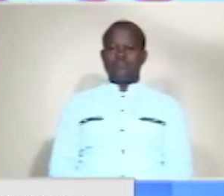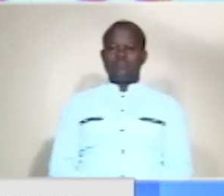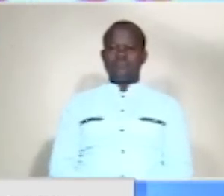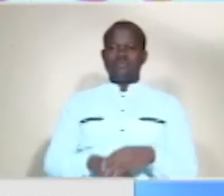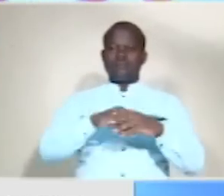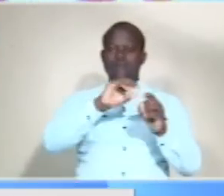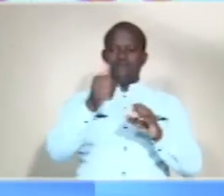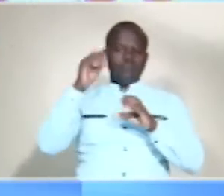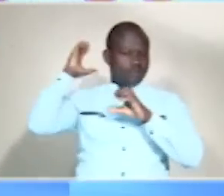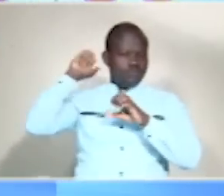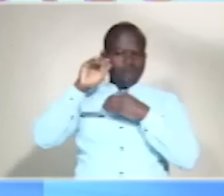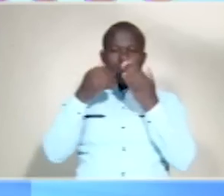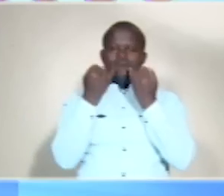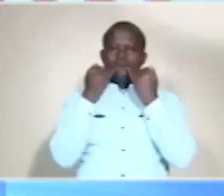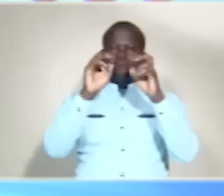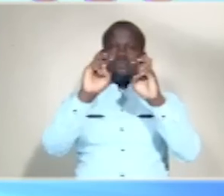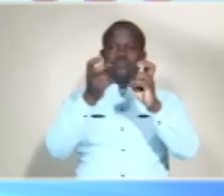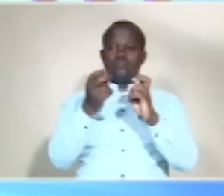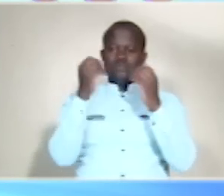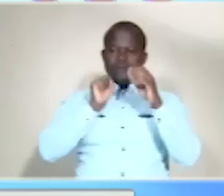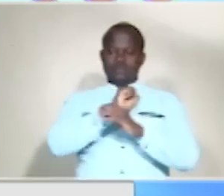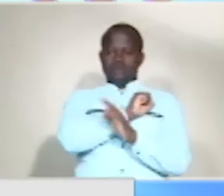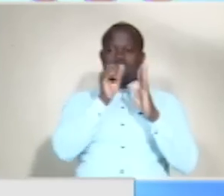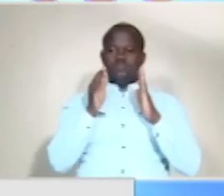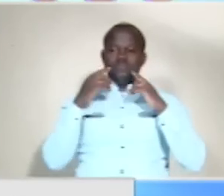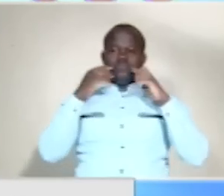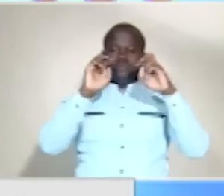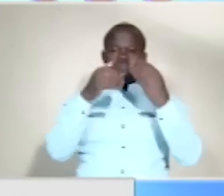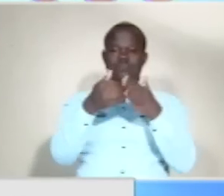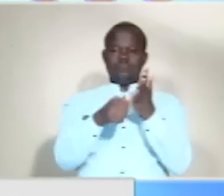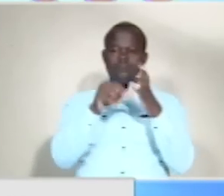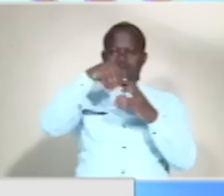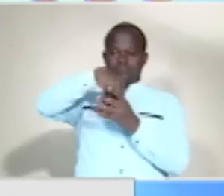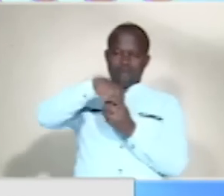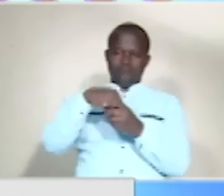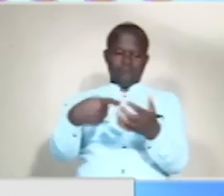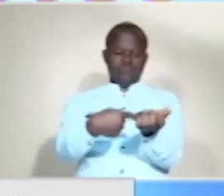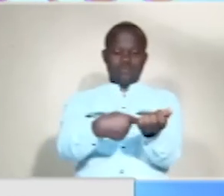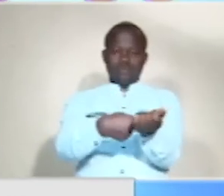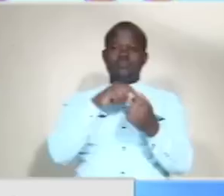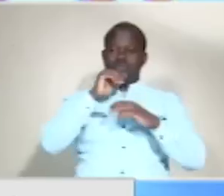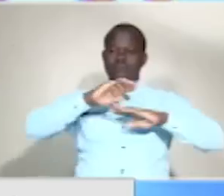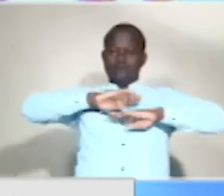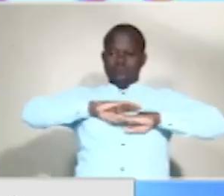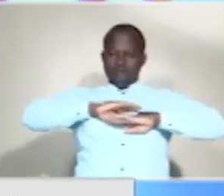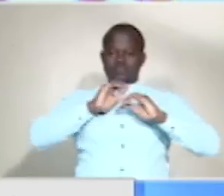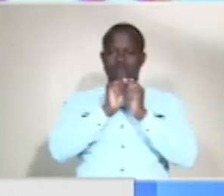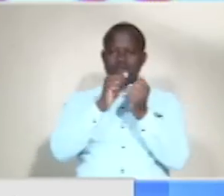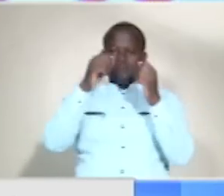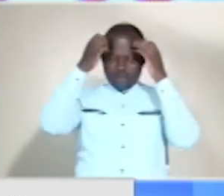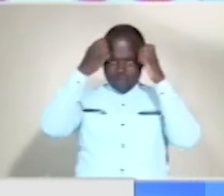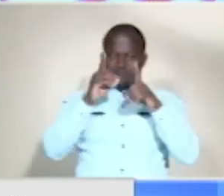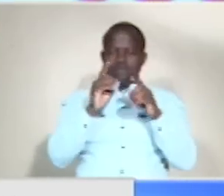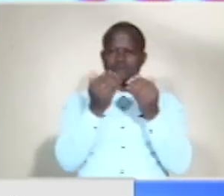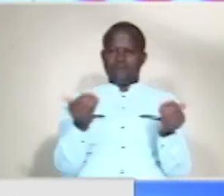Mu yandi makuru tubabwire ko abasenateri bavuga ko ibibazo birimo ubuvuzi budahagije n'uburezi